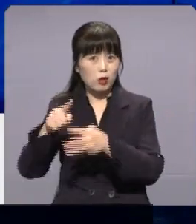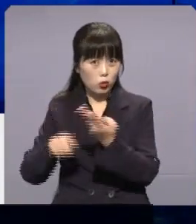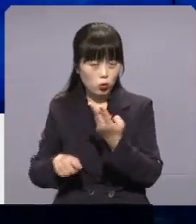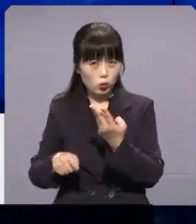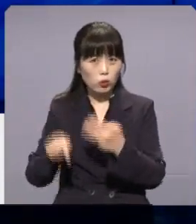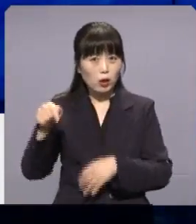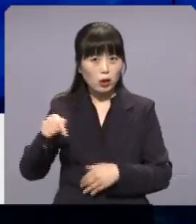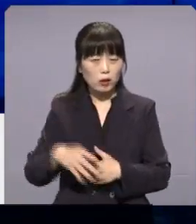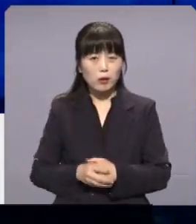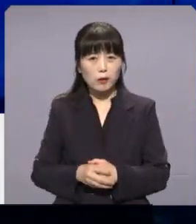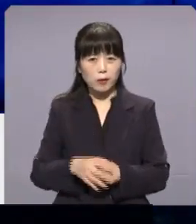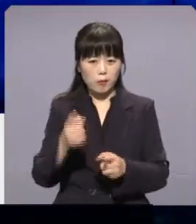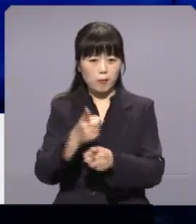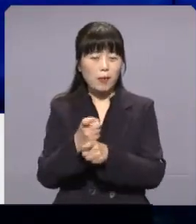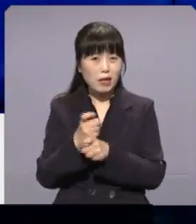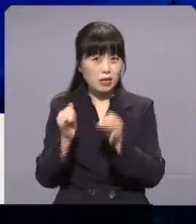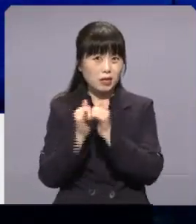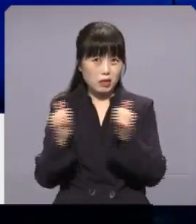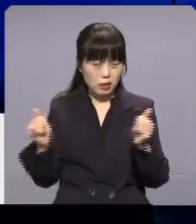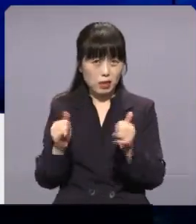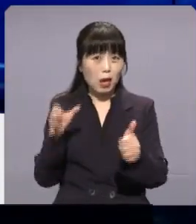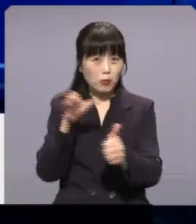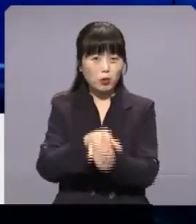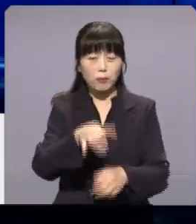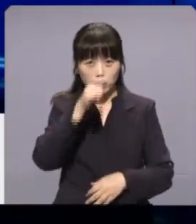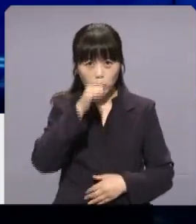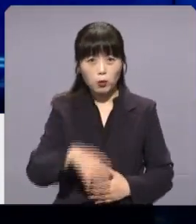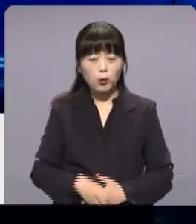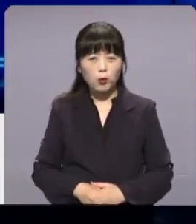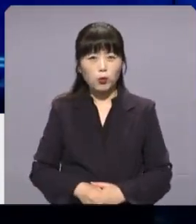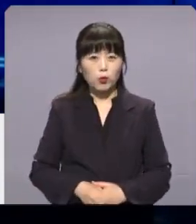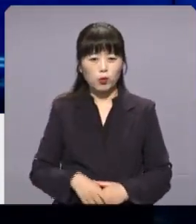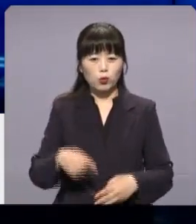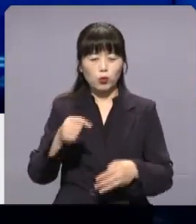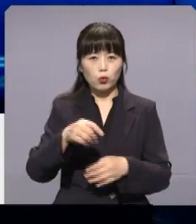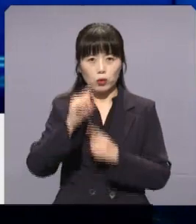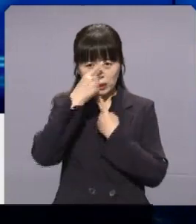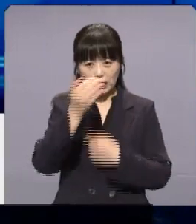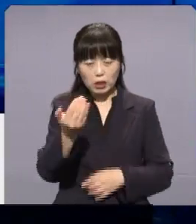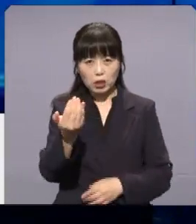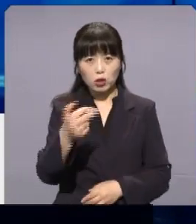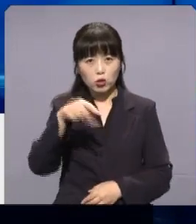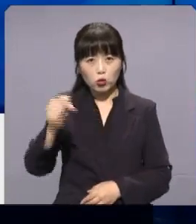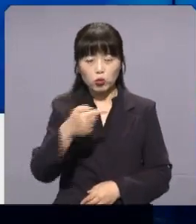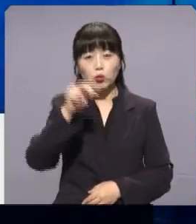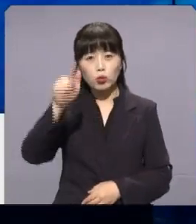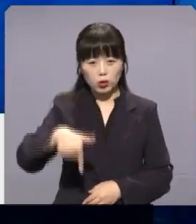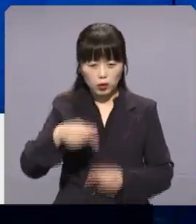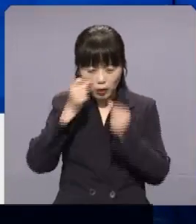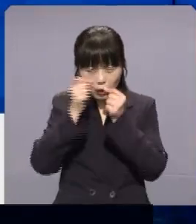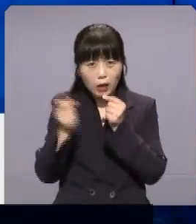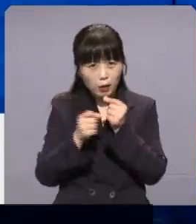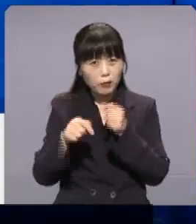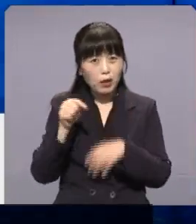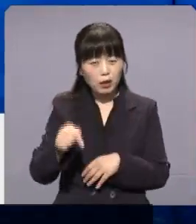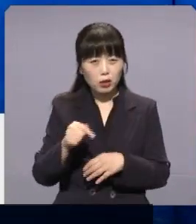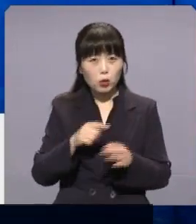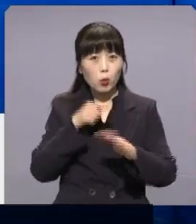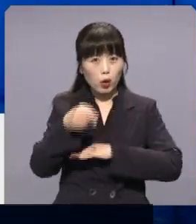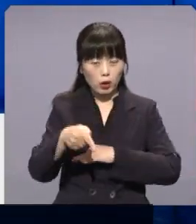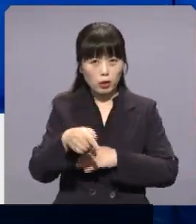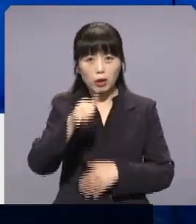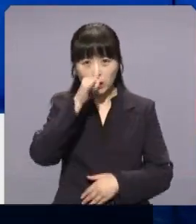그 배신자 프레임에 갇혀 있었던 부분, 그리고 이준석 전 대표와 가깝다 이런 부분들 또 여러 가지 또 원외에 있기도